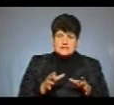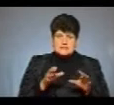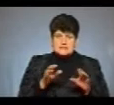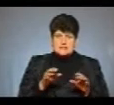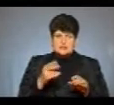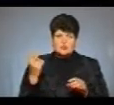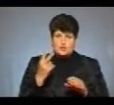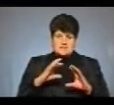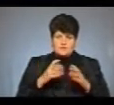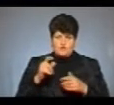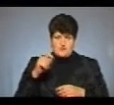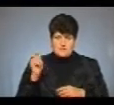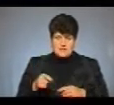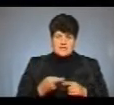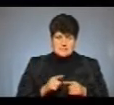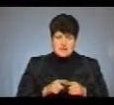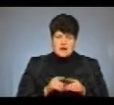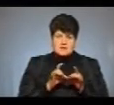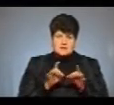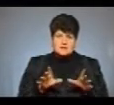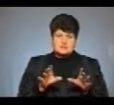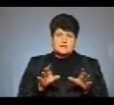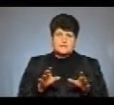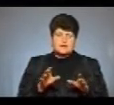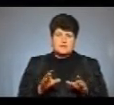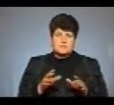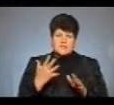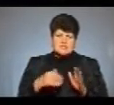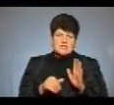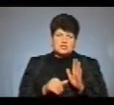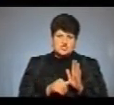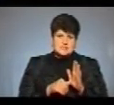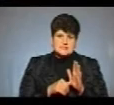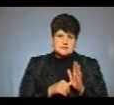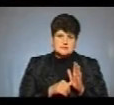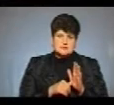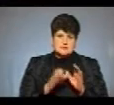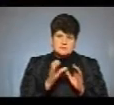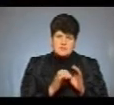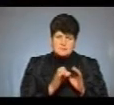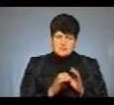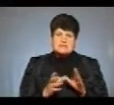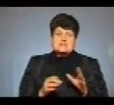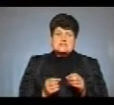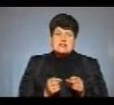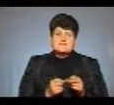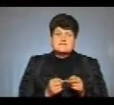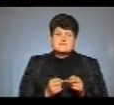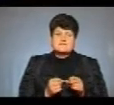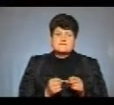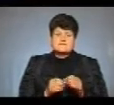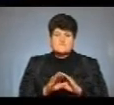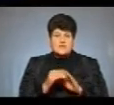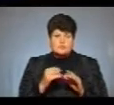Другої світової війни. Це артилерійські снаряди калібром 76 мм. За викликом група була направлена до